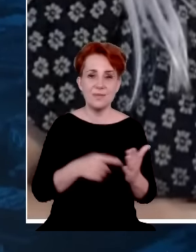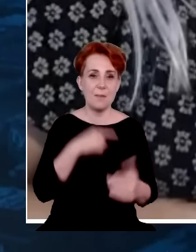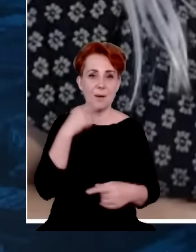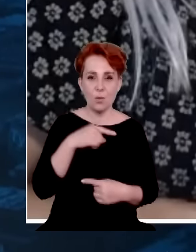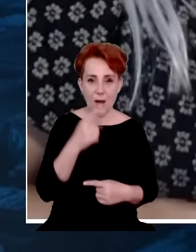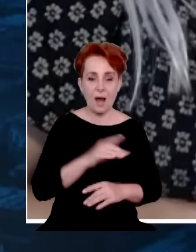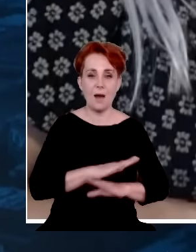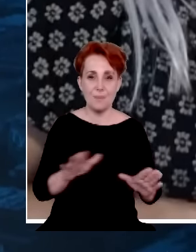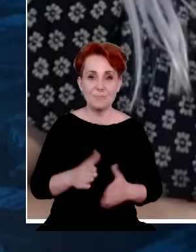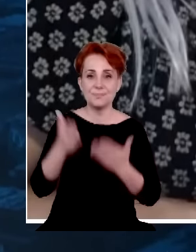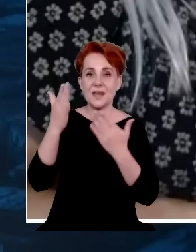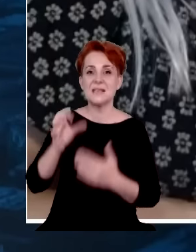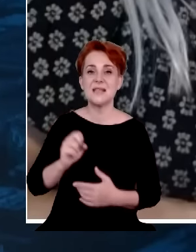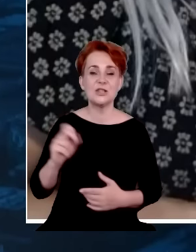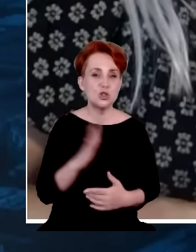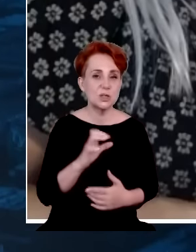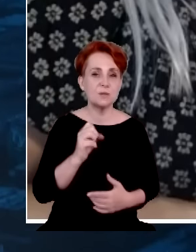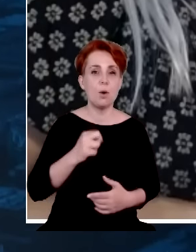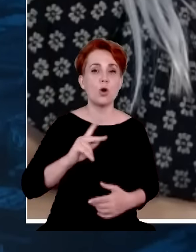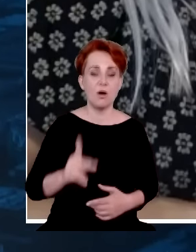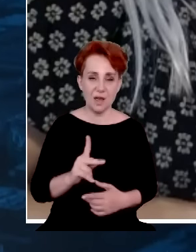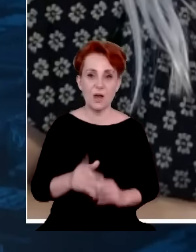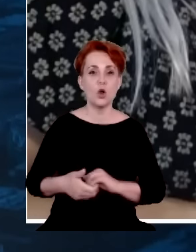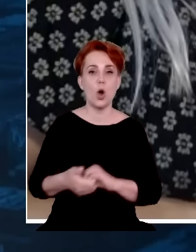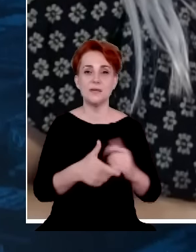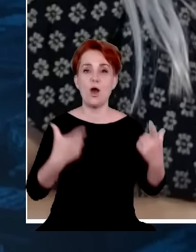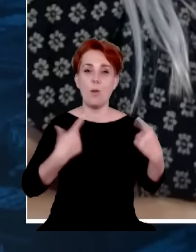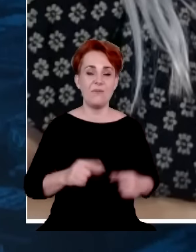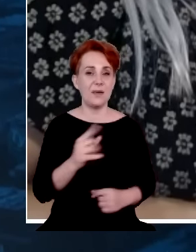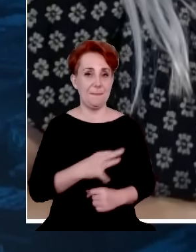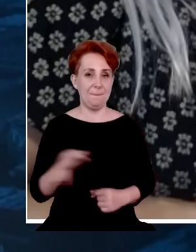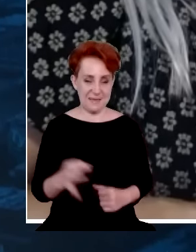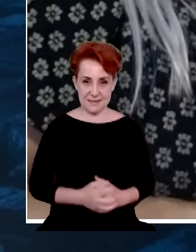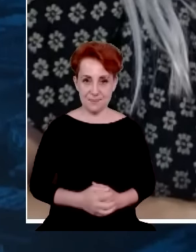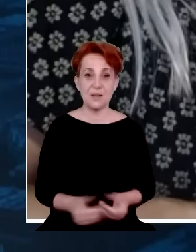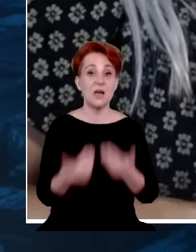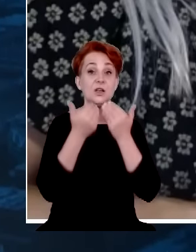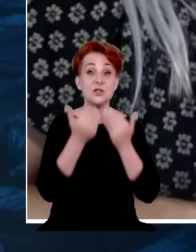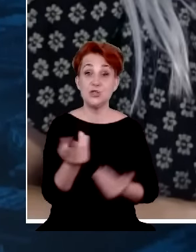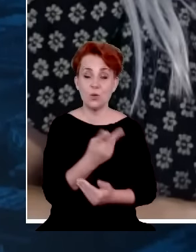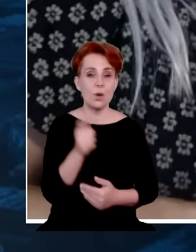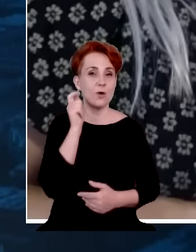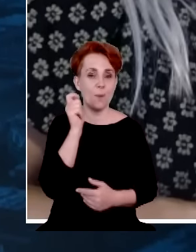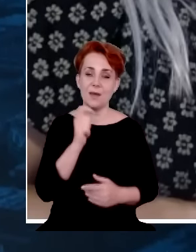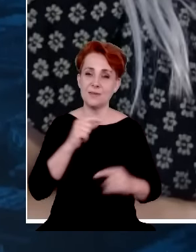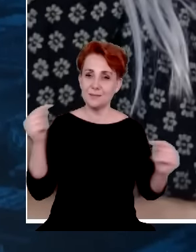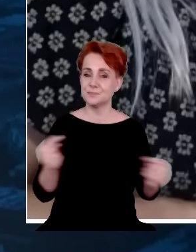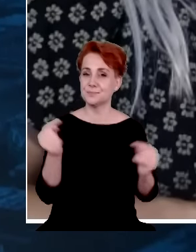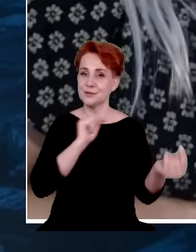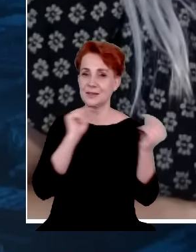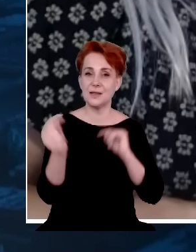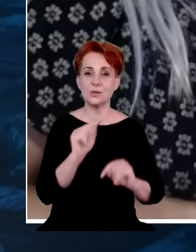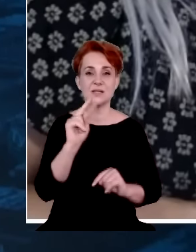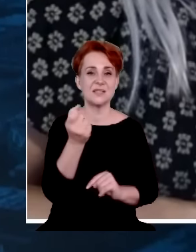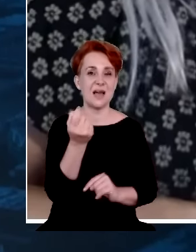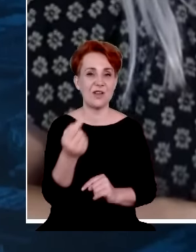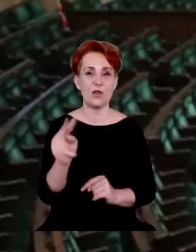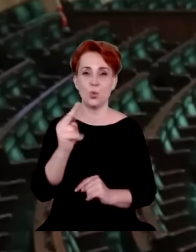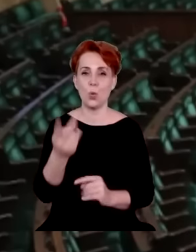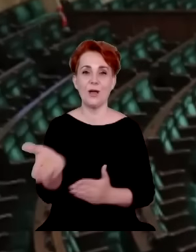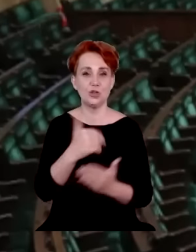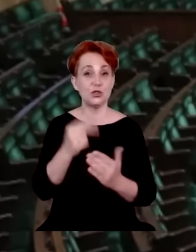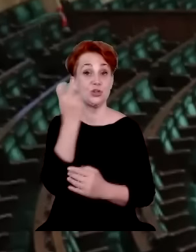Joanna Staniszkis Joanna Borowiak czyli koalicja Obywatelska Prawo i Sprawiedliwość Dziękuję panią za ożywioną dyskusję za chwilę część druga i kolejne ciekawe